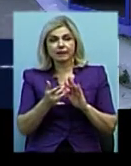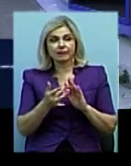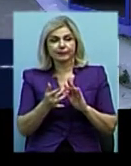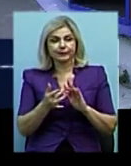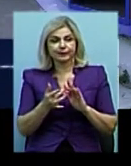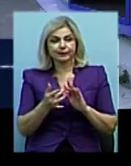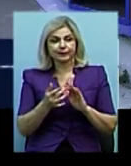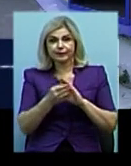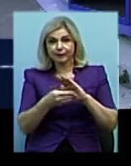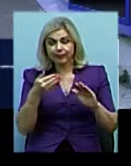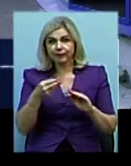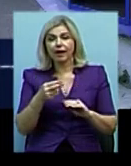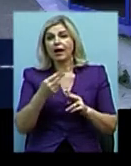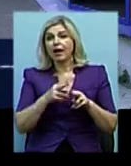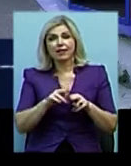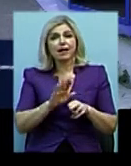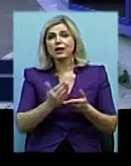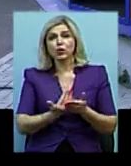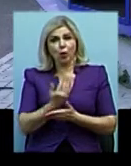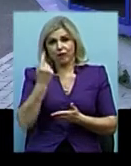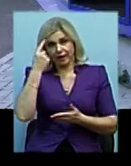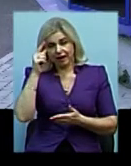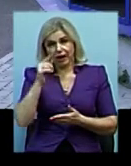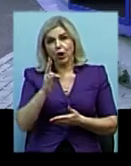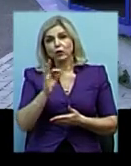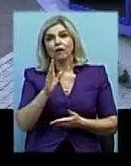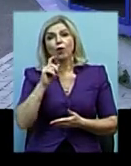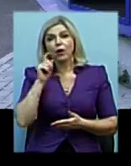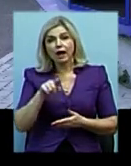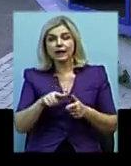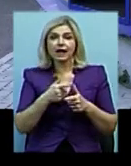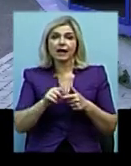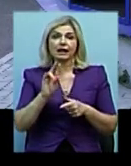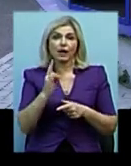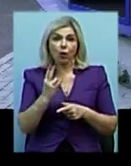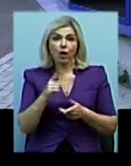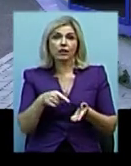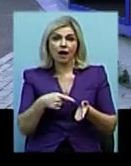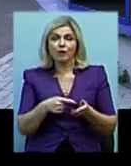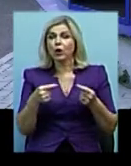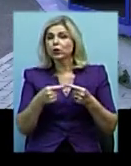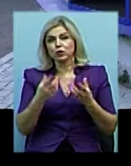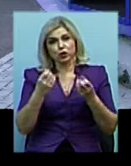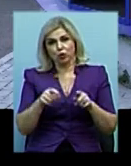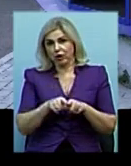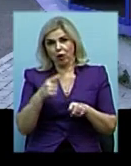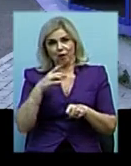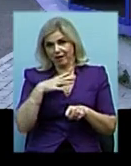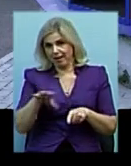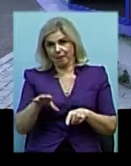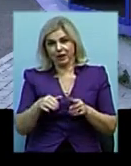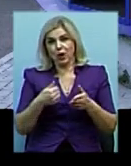це не нова для нас ідея, але в Україні або в Миколаєві, цього точно не було до нас.